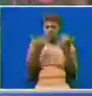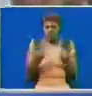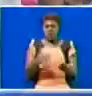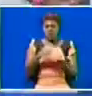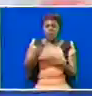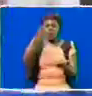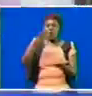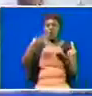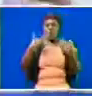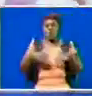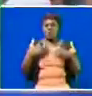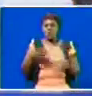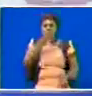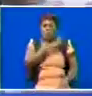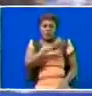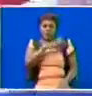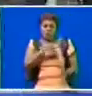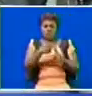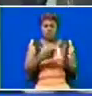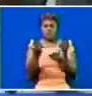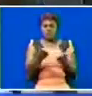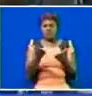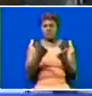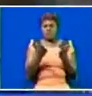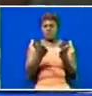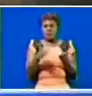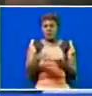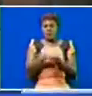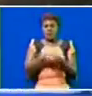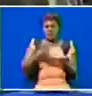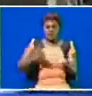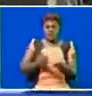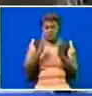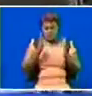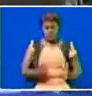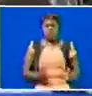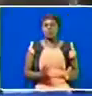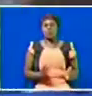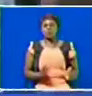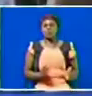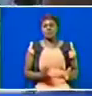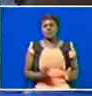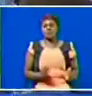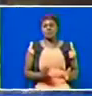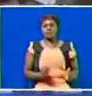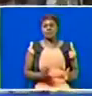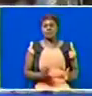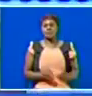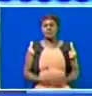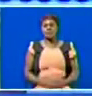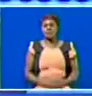kuongeza idadi ya wanufaika huduma hiyo ambayo ni haki ya msingi ya binadamu. Rajabu Hassan, KTN News, Dar es Salaam.